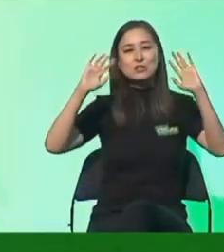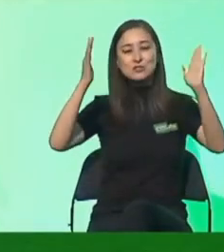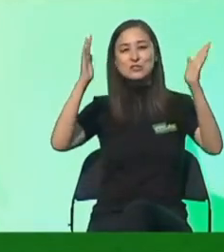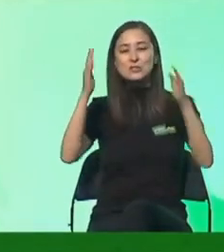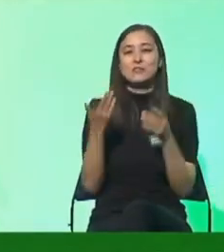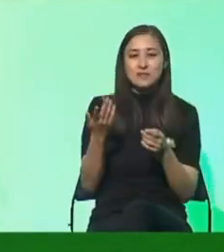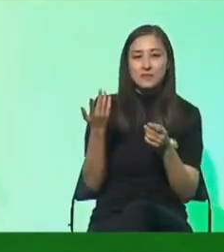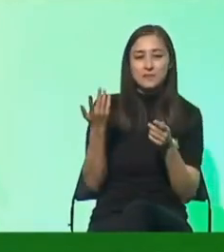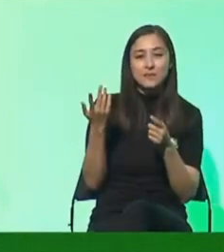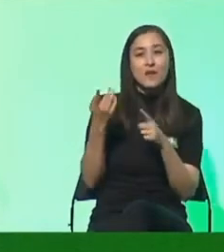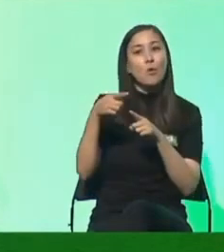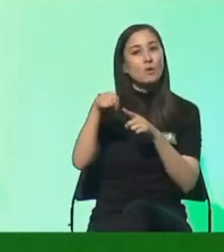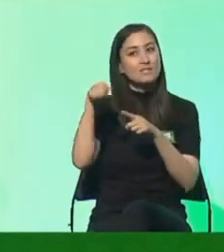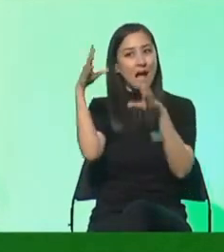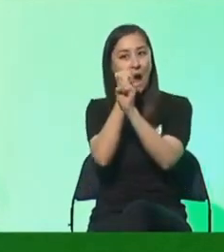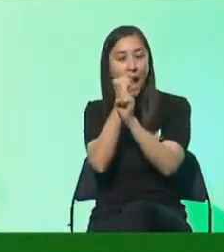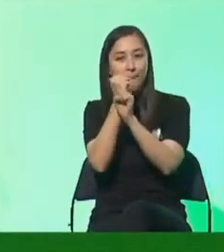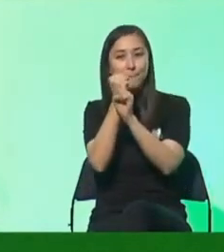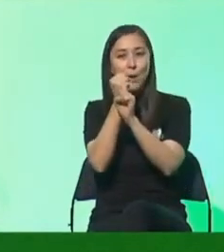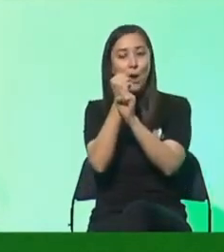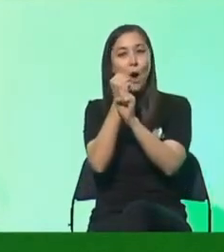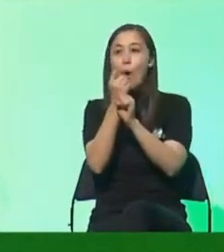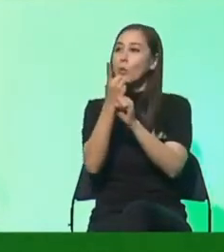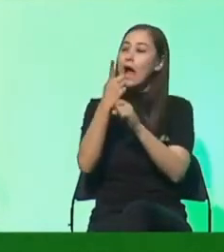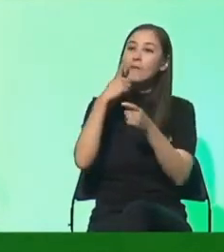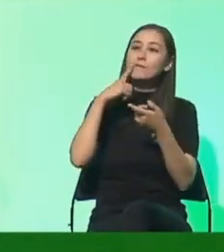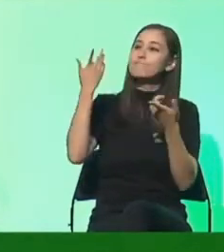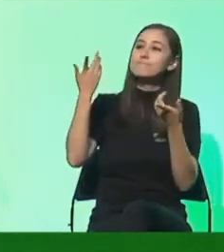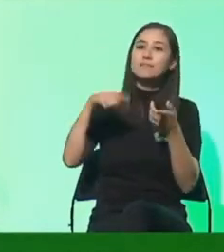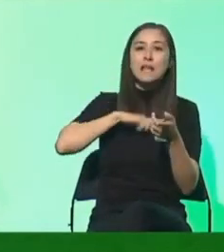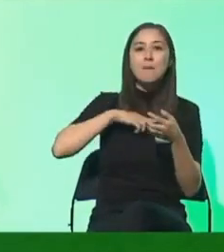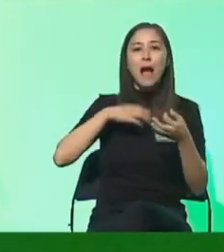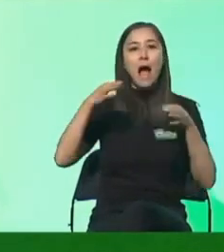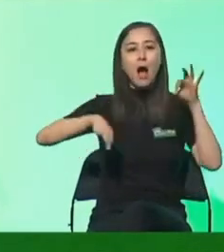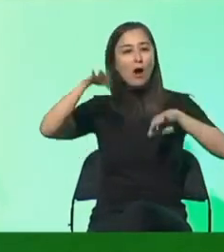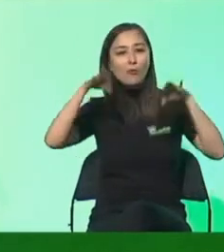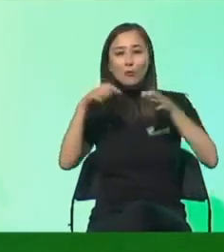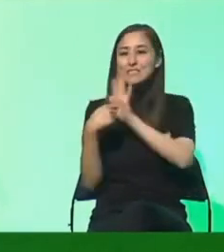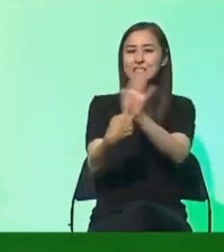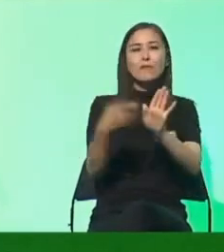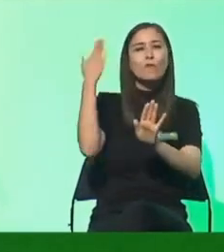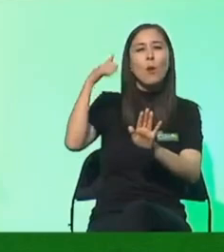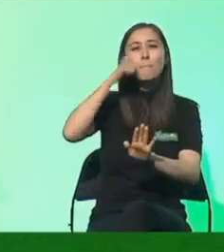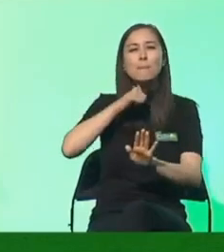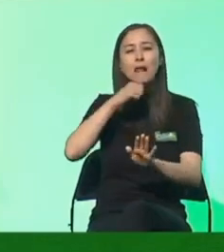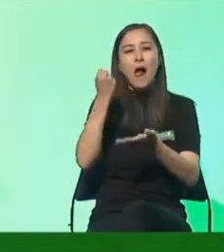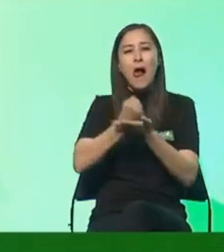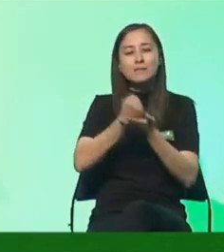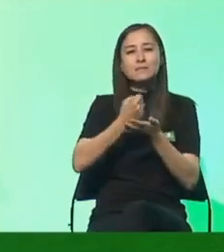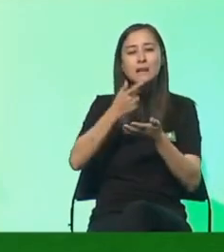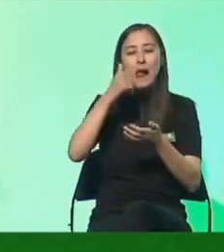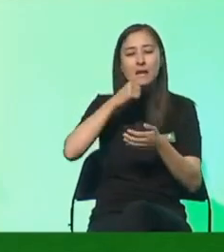künstlerische Leistung an diesem Abend oder der Ehrerbietung für ein Lebenswerk unterschieden werden. Im Mittelalter war es üblich, mit der flachen Hand auf den Tisch